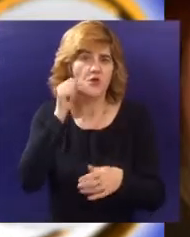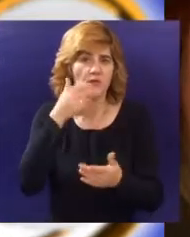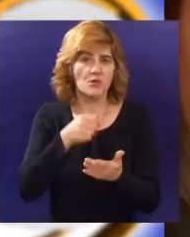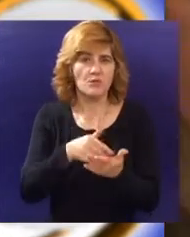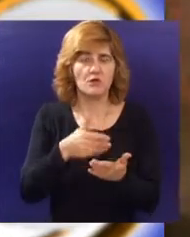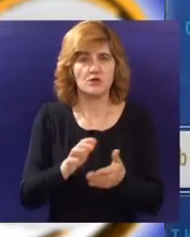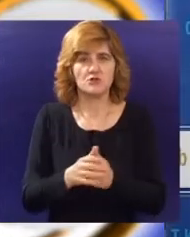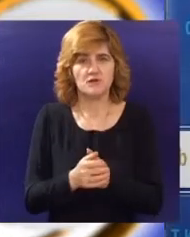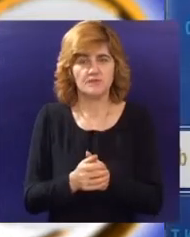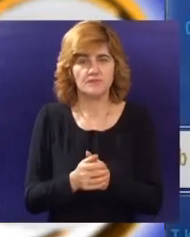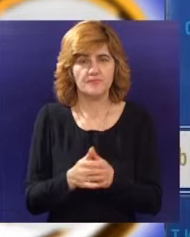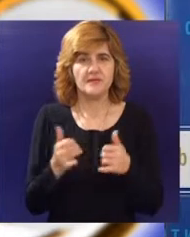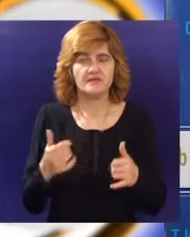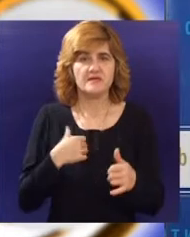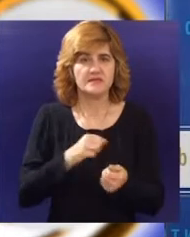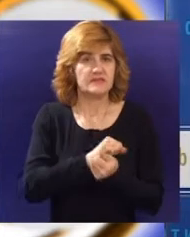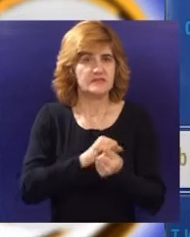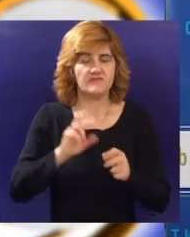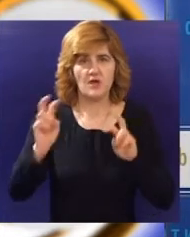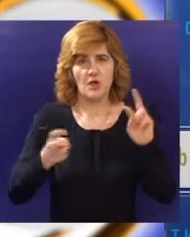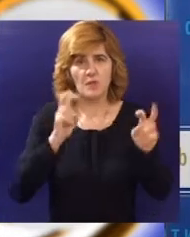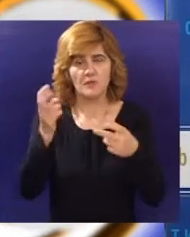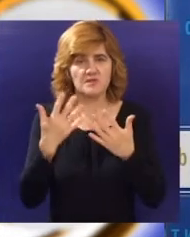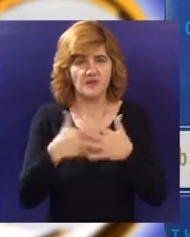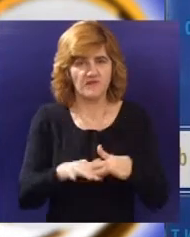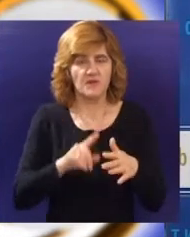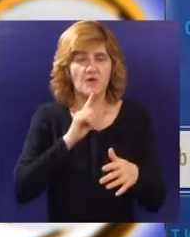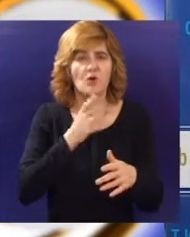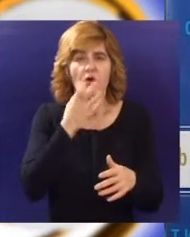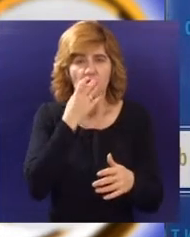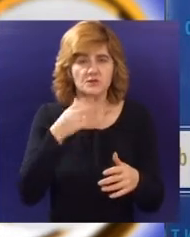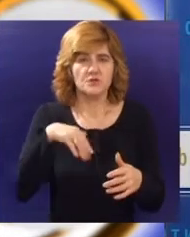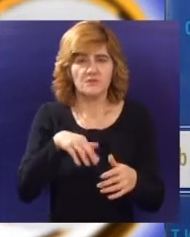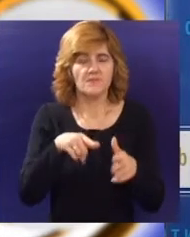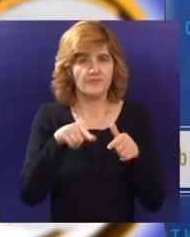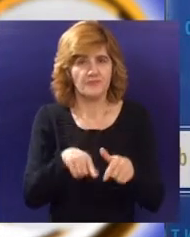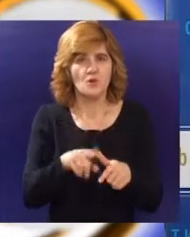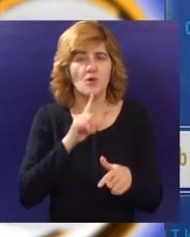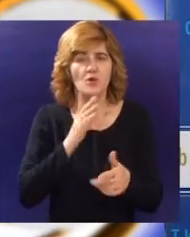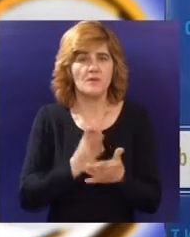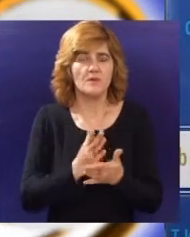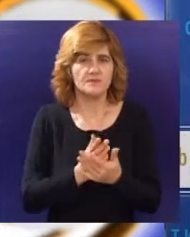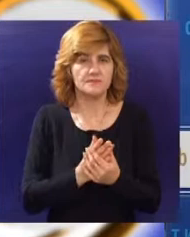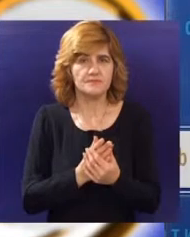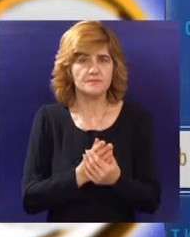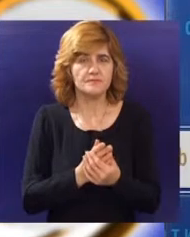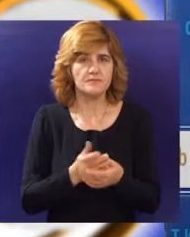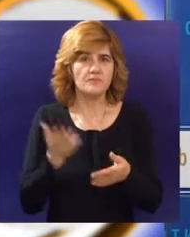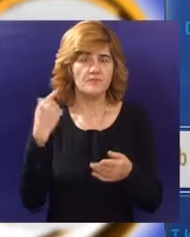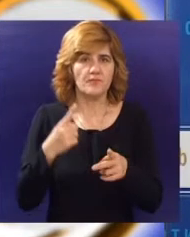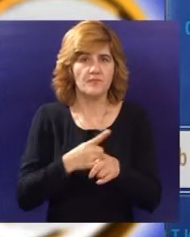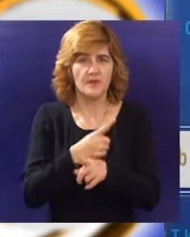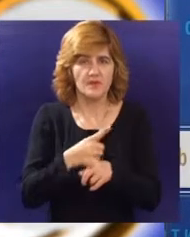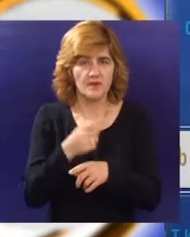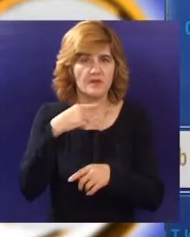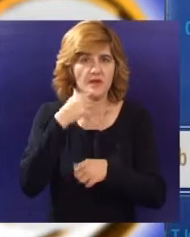potrošačima. Da pozovem sve subotičke kompanije koje su se društveno-odgovorno ponašale u proteklom periodu, posebno